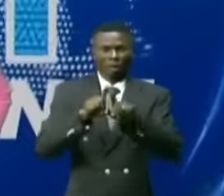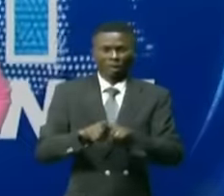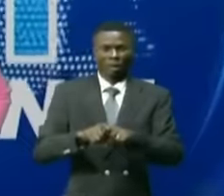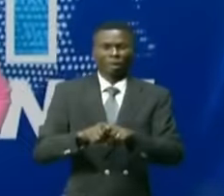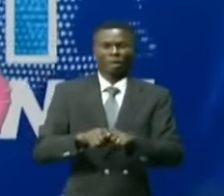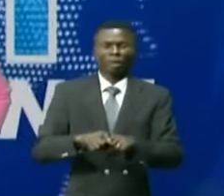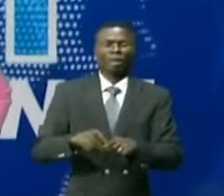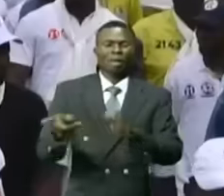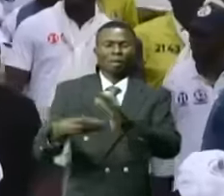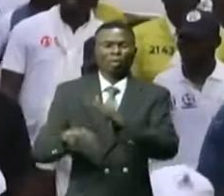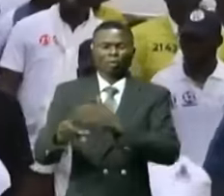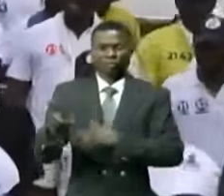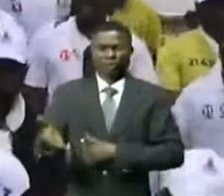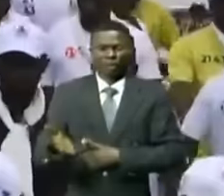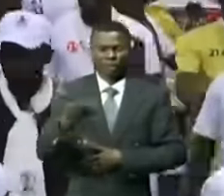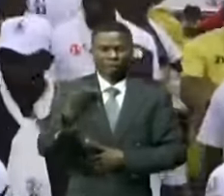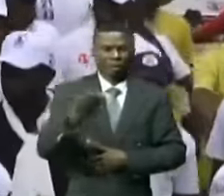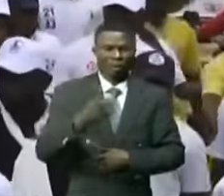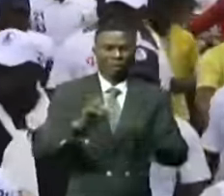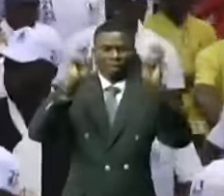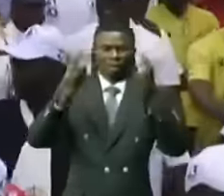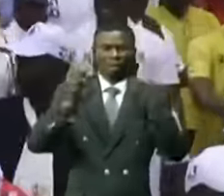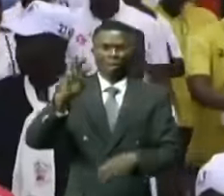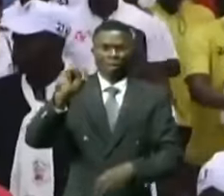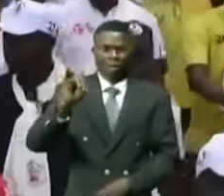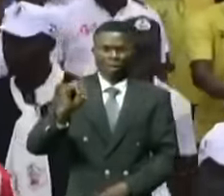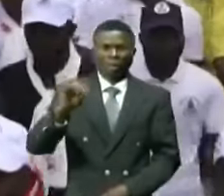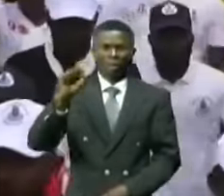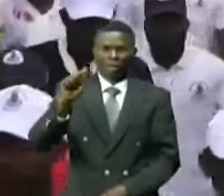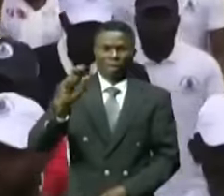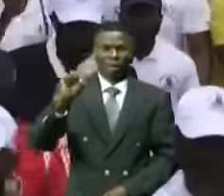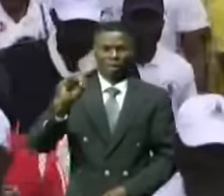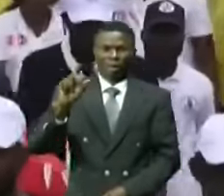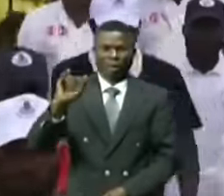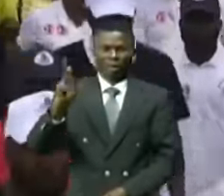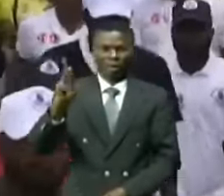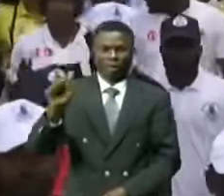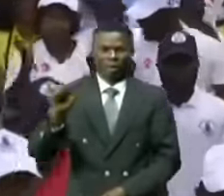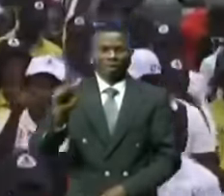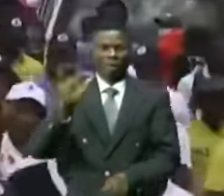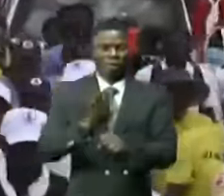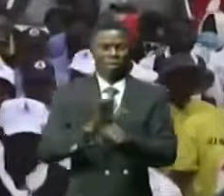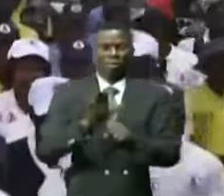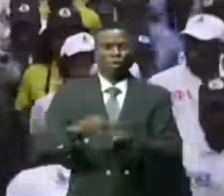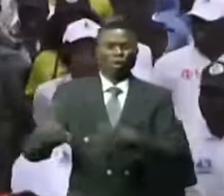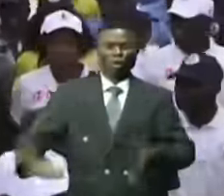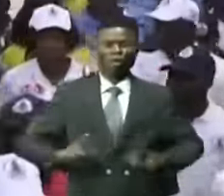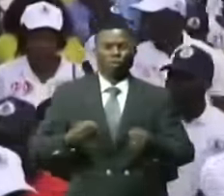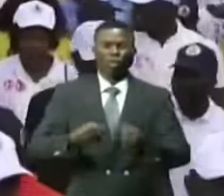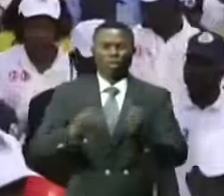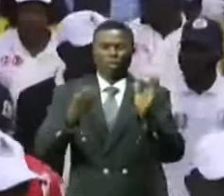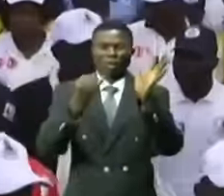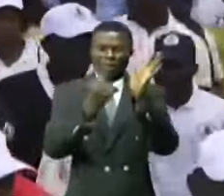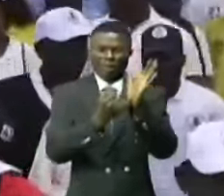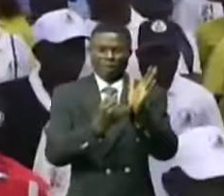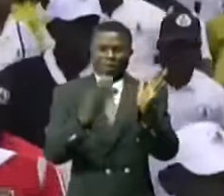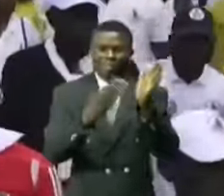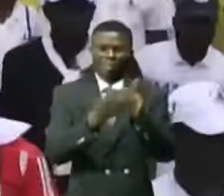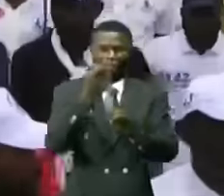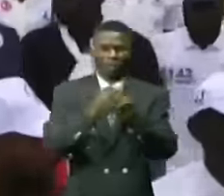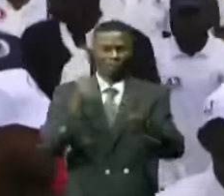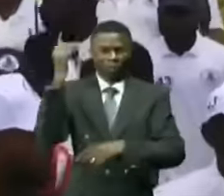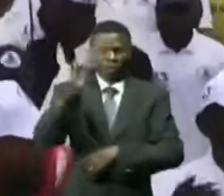provinciale. La cité Manika de la ville de Kolwezi a connu une ambiance particulière le samedi 9 décembre